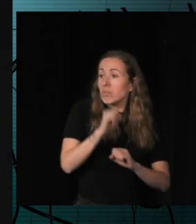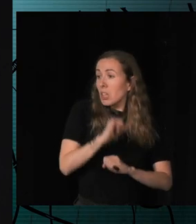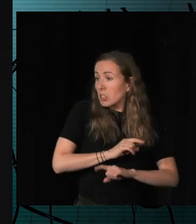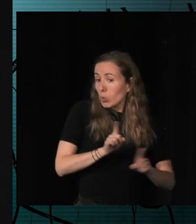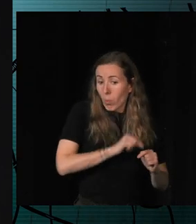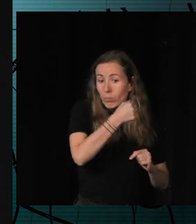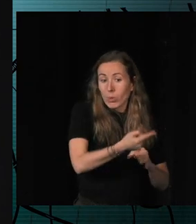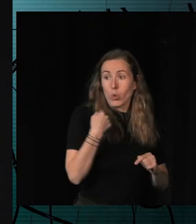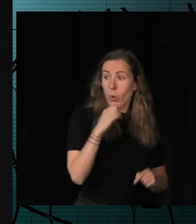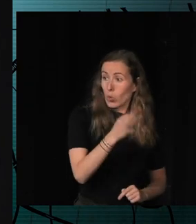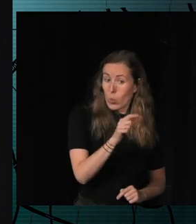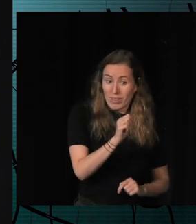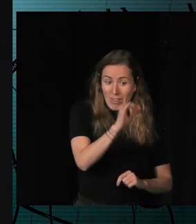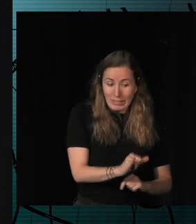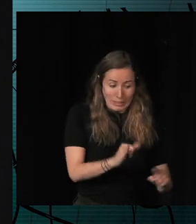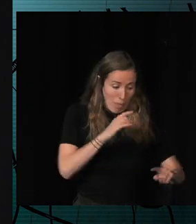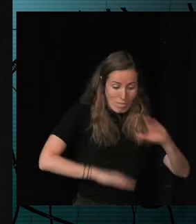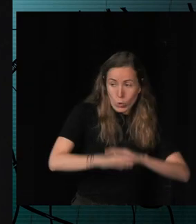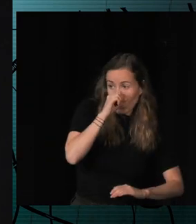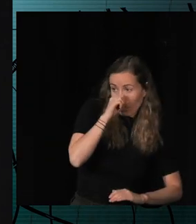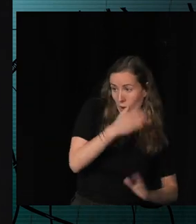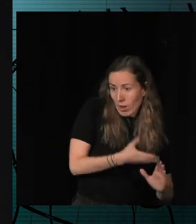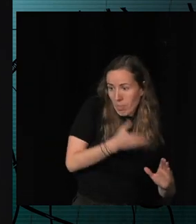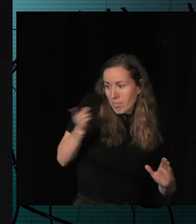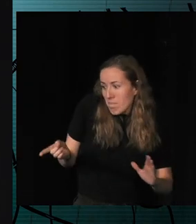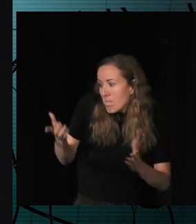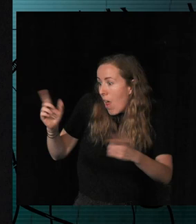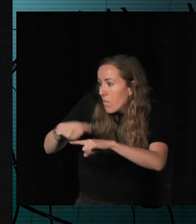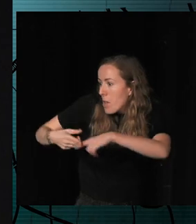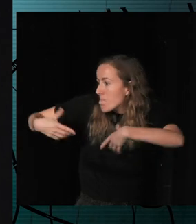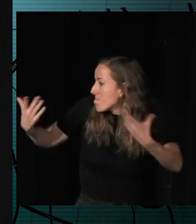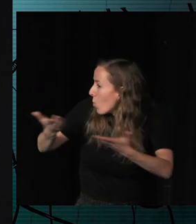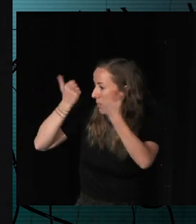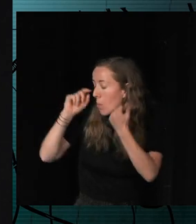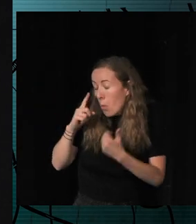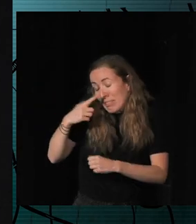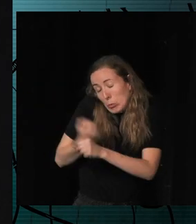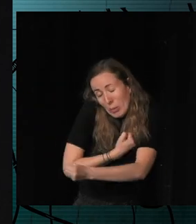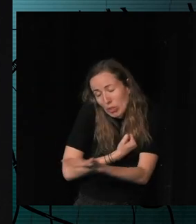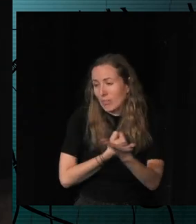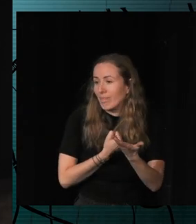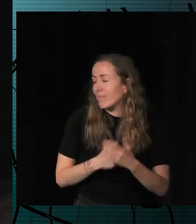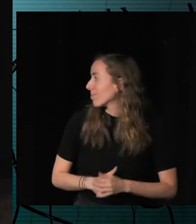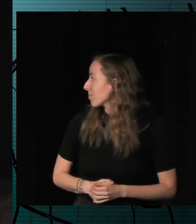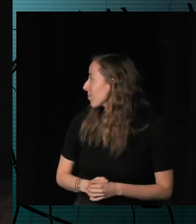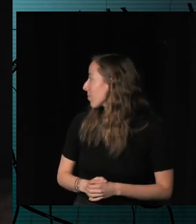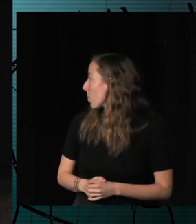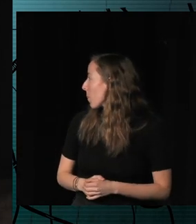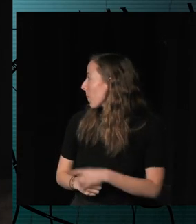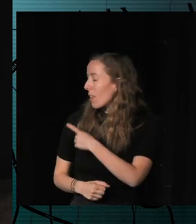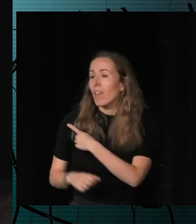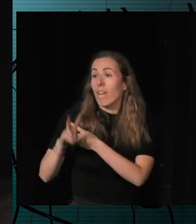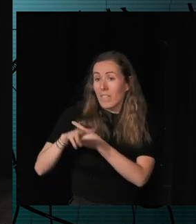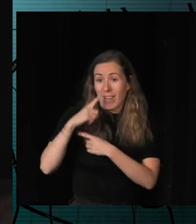bah ouais on sa pas trop pourquoi donc ça ça ça fait partie des petits points où bon c'est un peu dommage c'est marrant parce que ça vraiment c'est le genre de truc qui